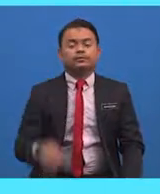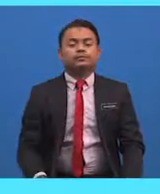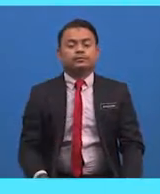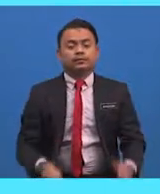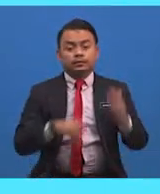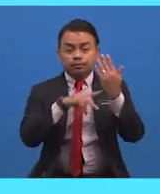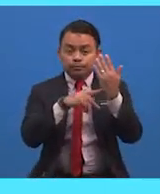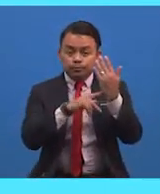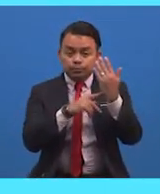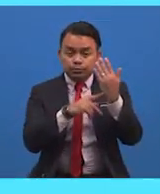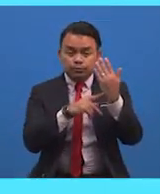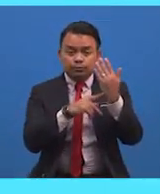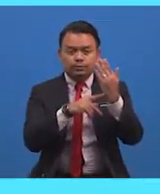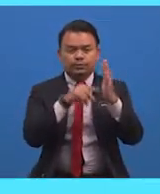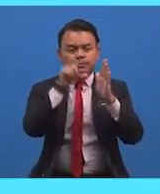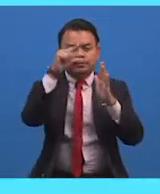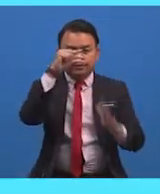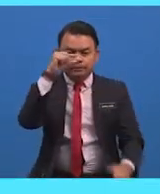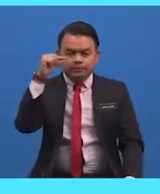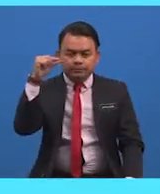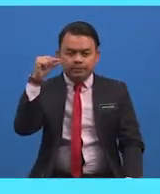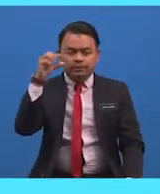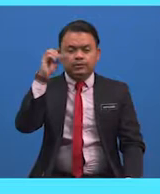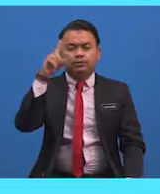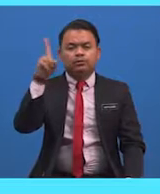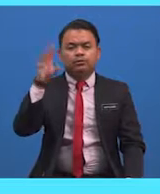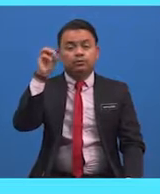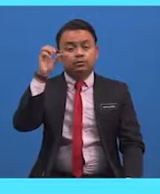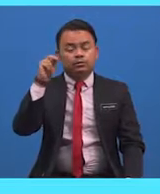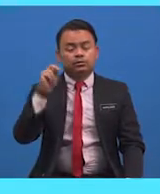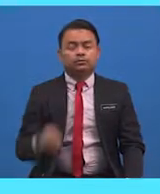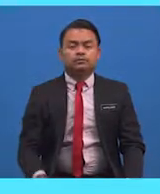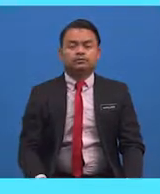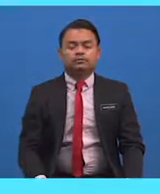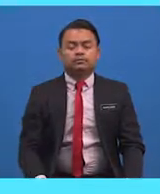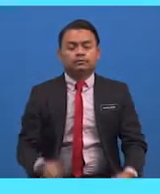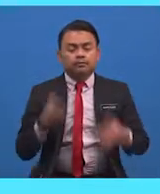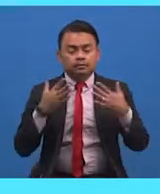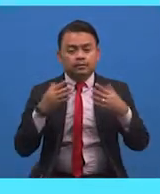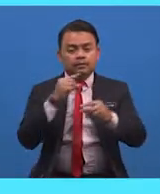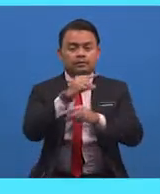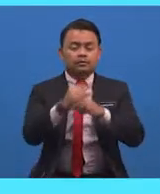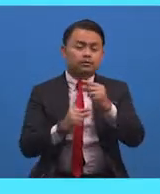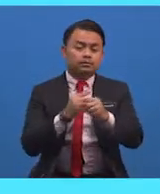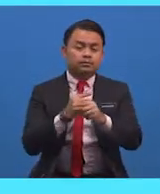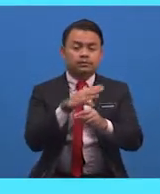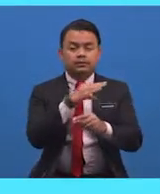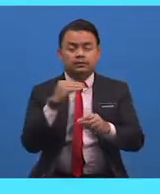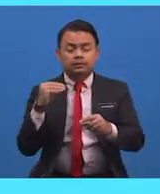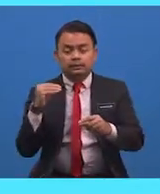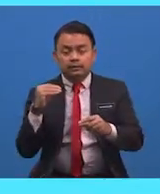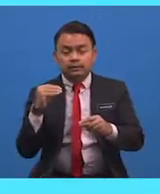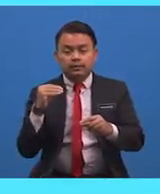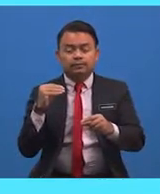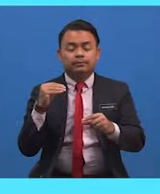ketiga, kesan pemanasan global dan penipisan lapisan ozon. Yang keempat pula adalah berkenaan